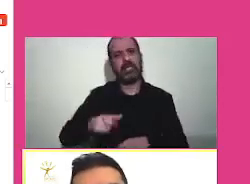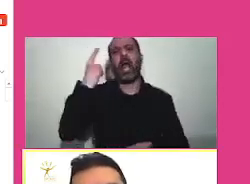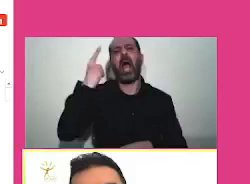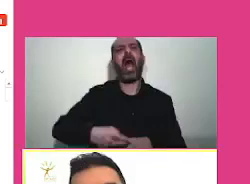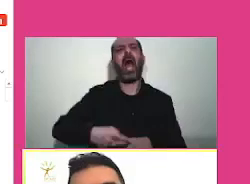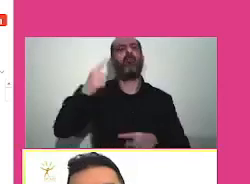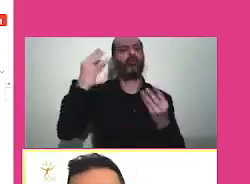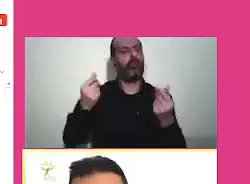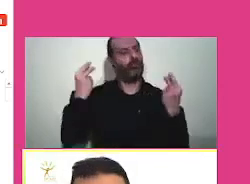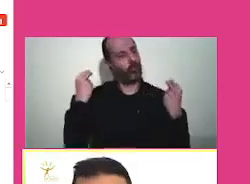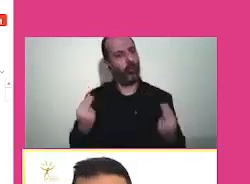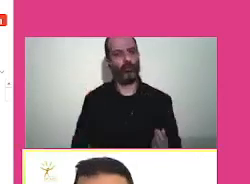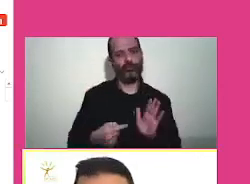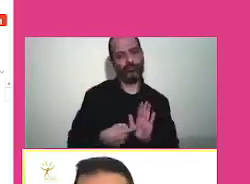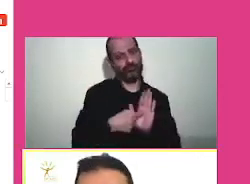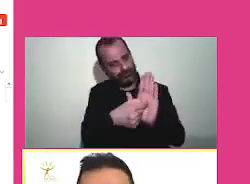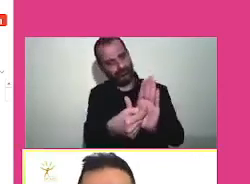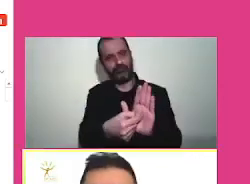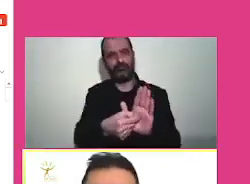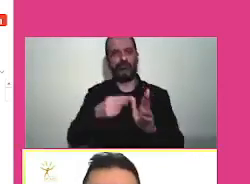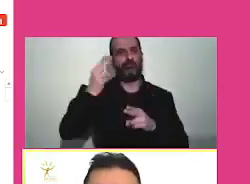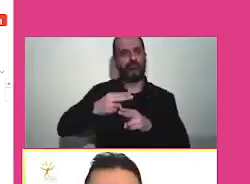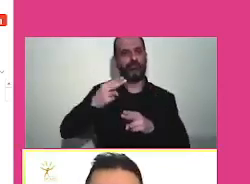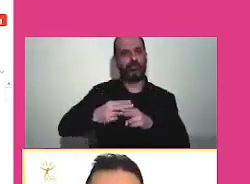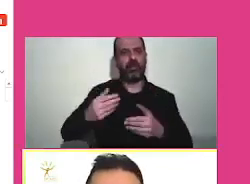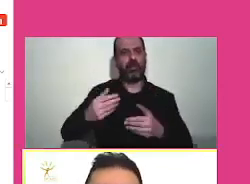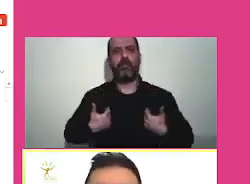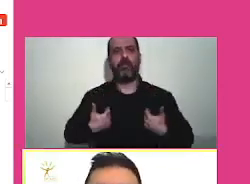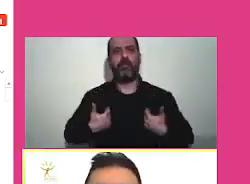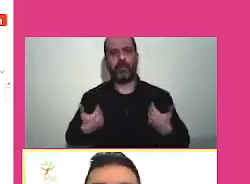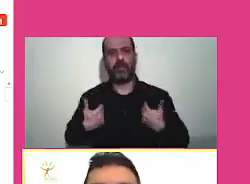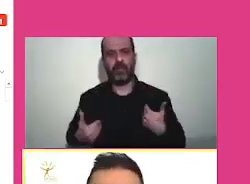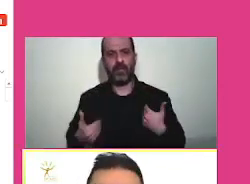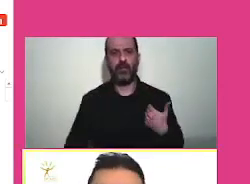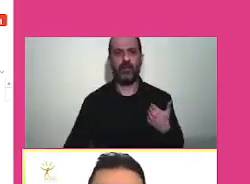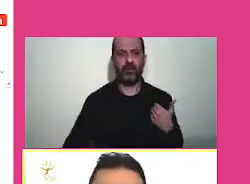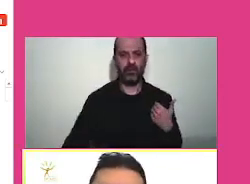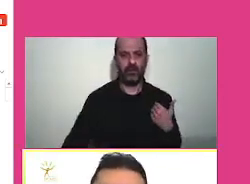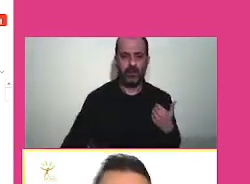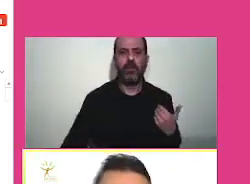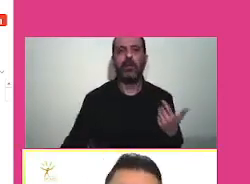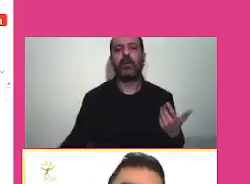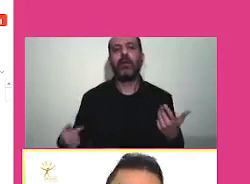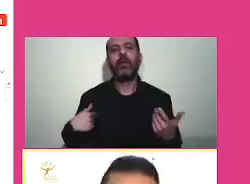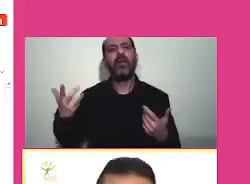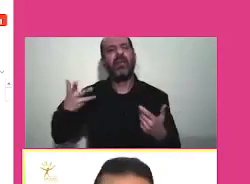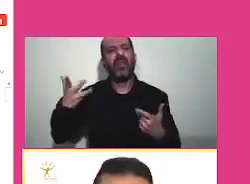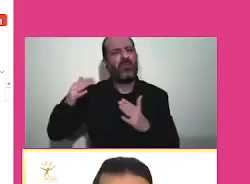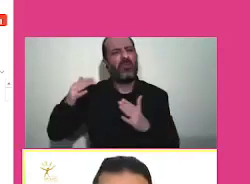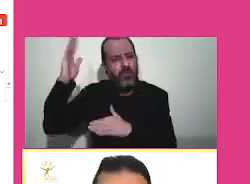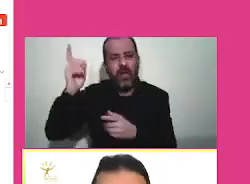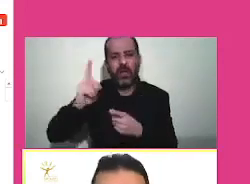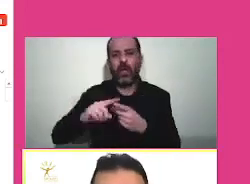σημασία του παιχνιδιού, το ρόλο του παιχνιδιού στο κομμάτι των ηλικιωμένων και των ατόμων Άνια. Μαρία, σε ακούμε.